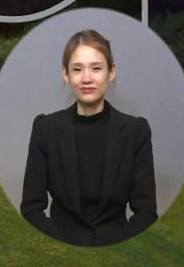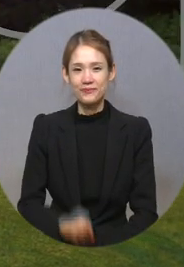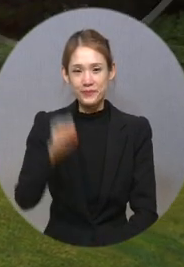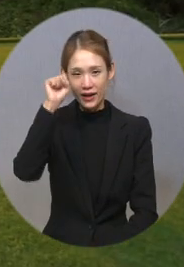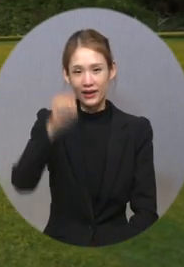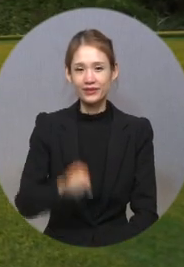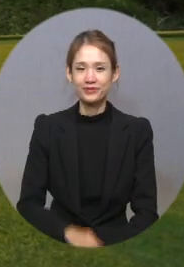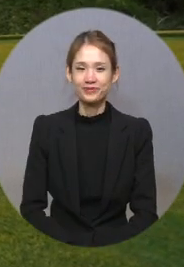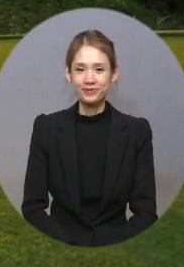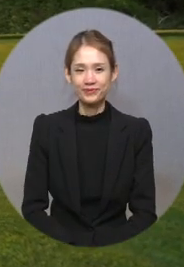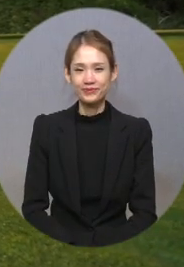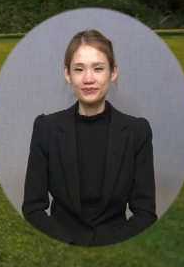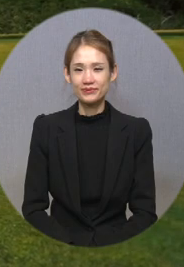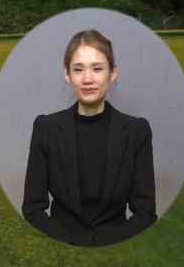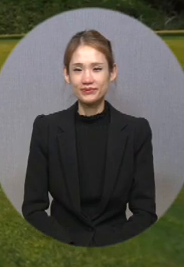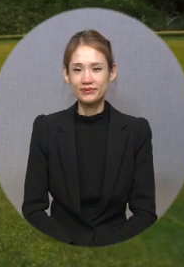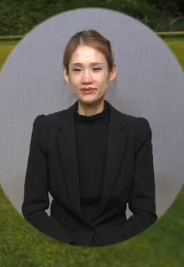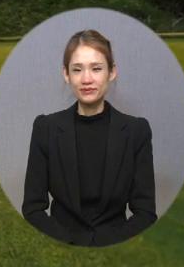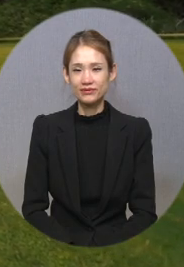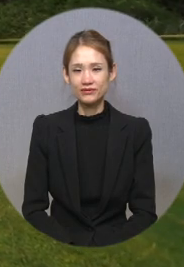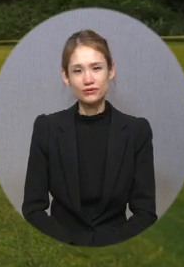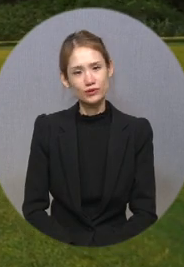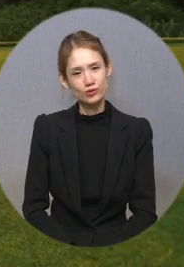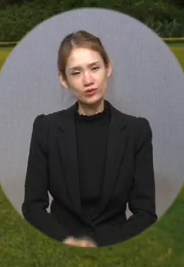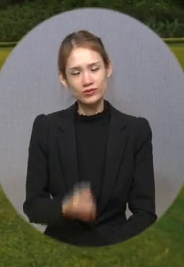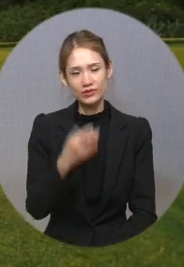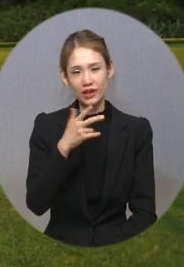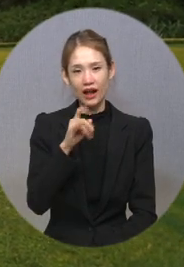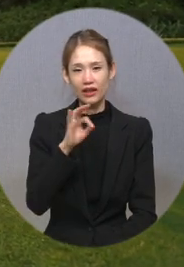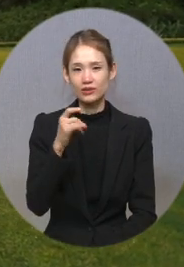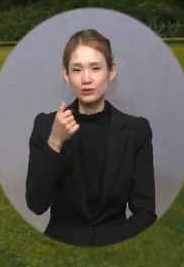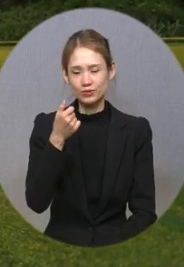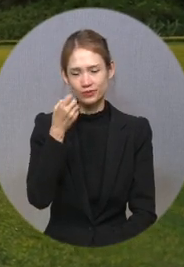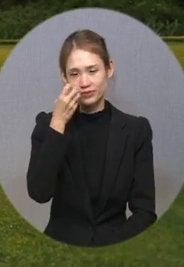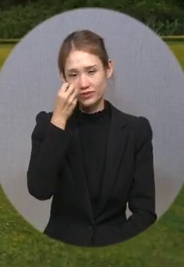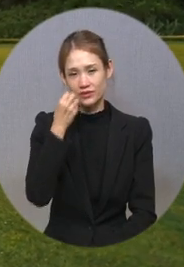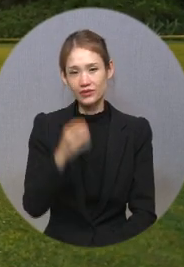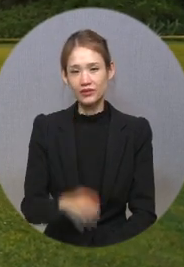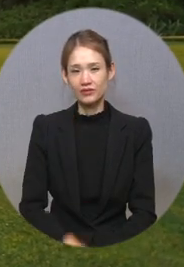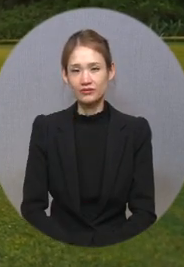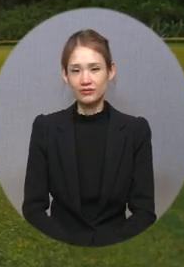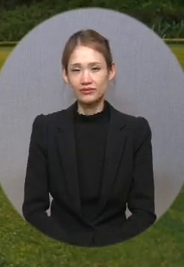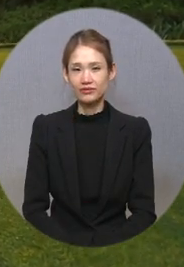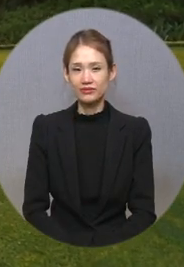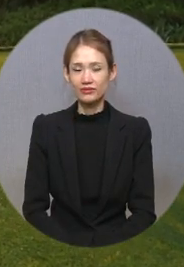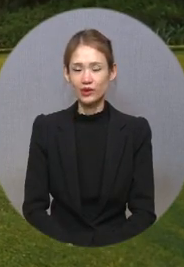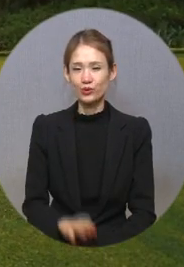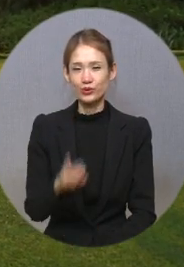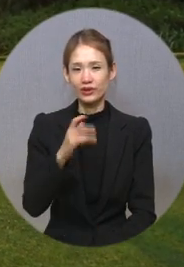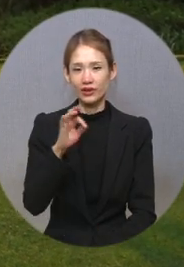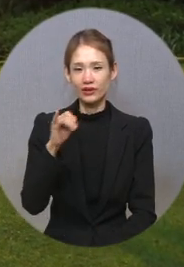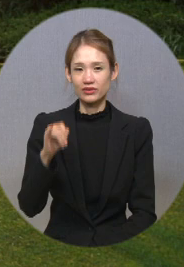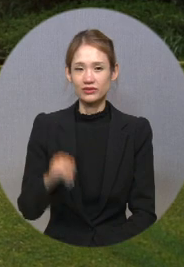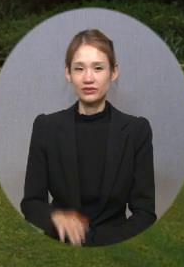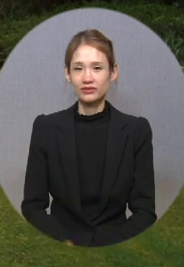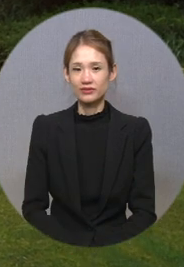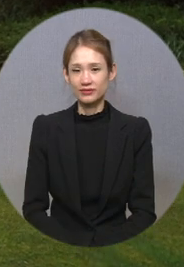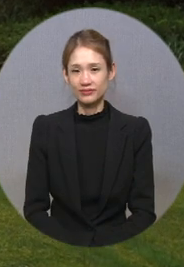파이팅! 어, 라이가 좀 이상하다. 그치, 약간 총라인데? 신경 쓰지 말고 그냥 해봐봐.